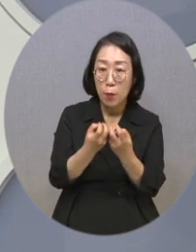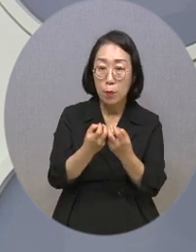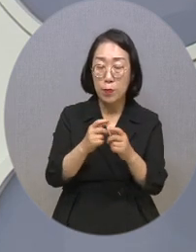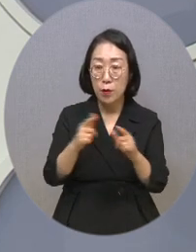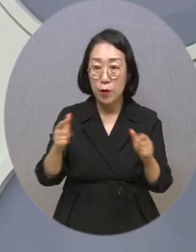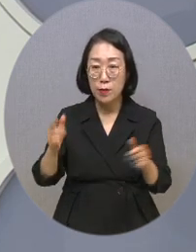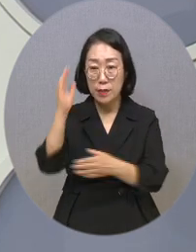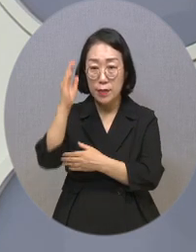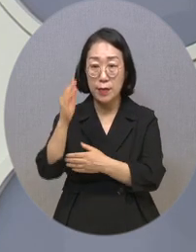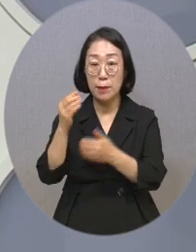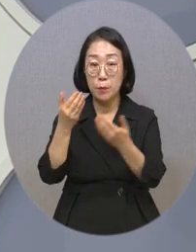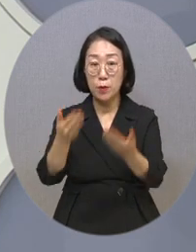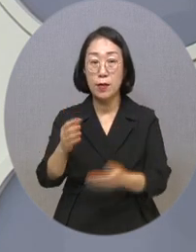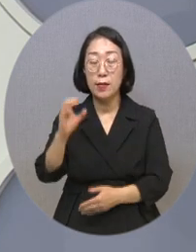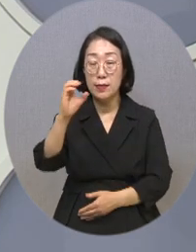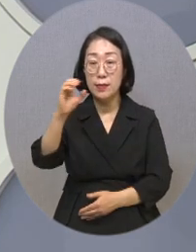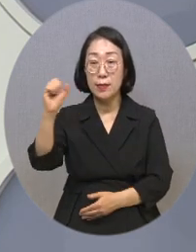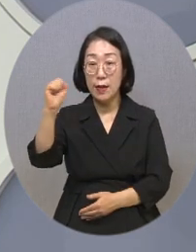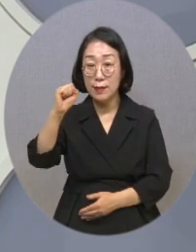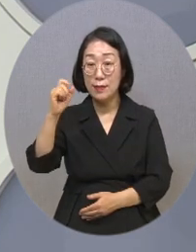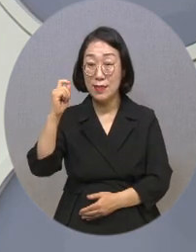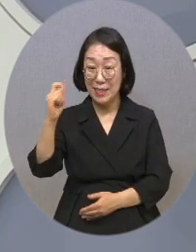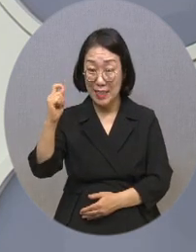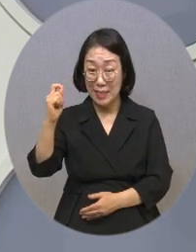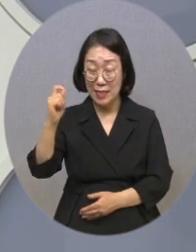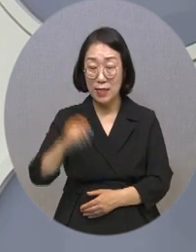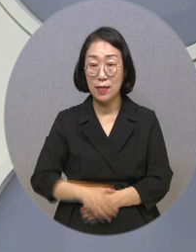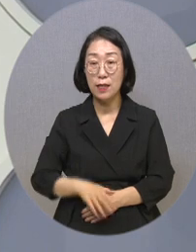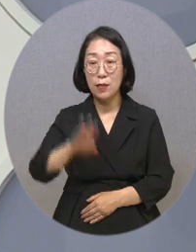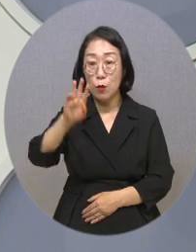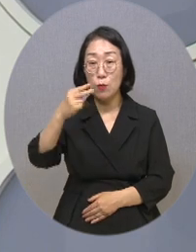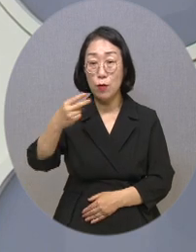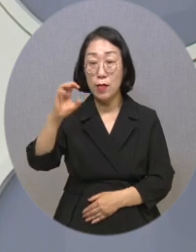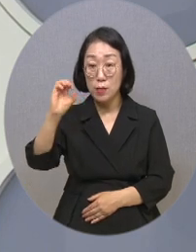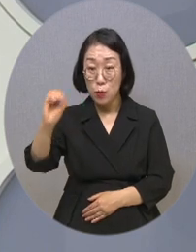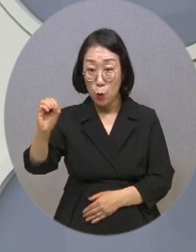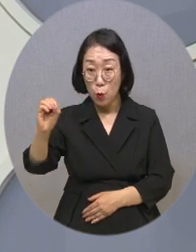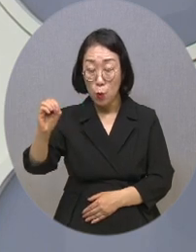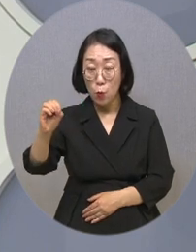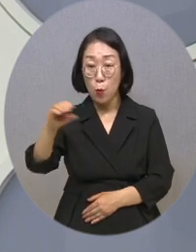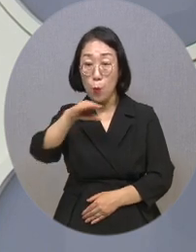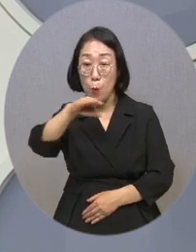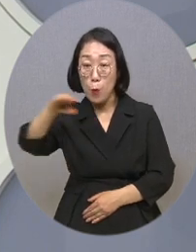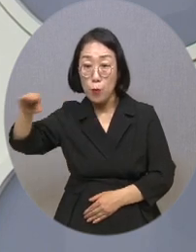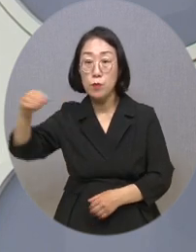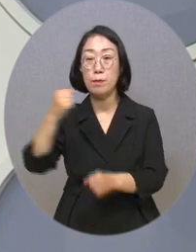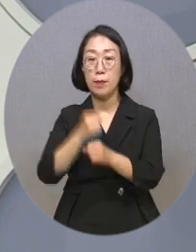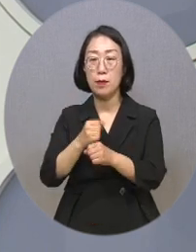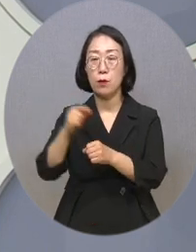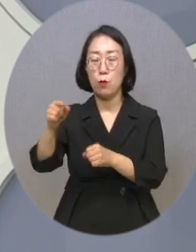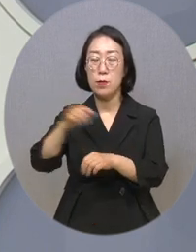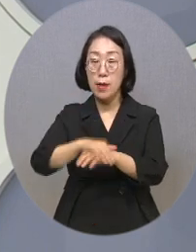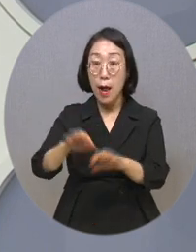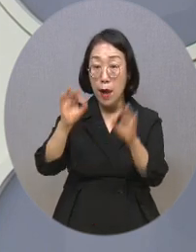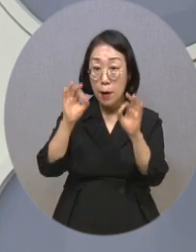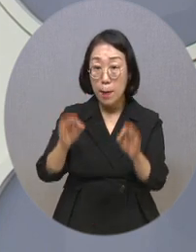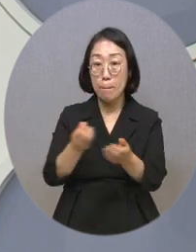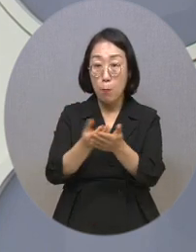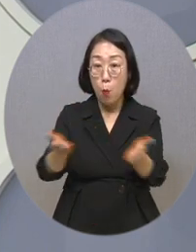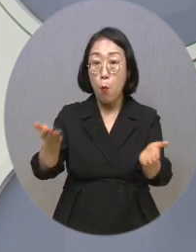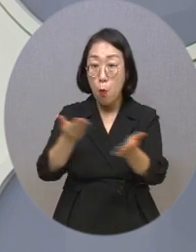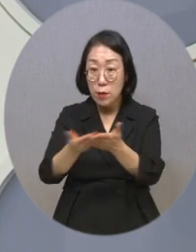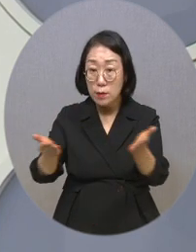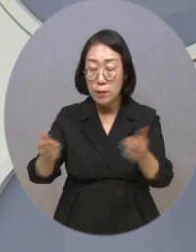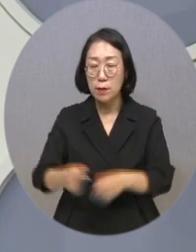드렸습니다만 CST라는 교육 프로그램 WHO에서 만든 건데요. 그거를 정말 잘 보급해서